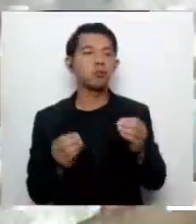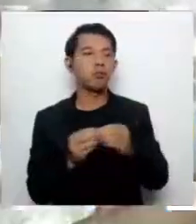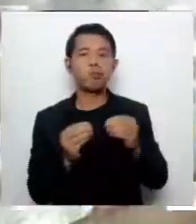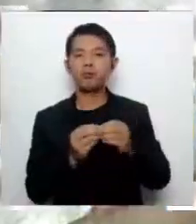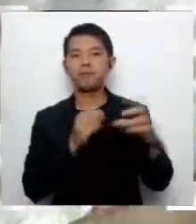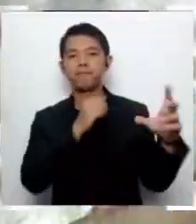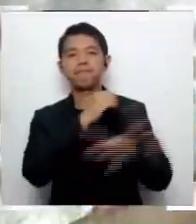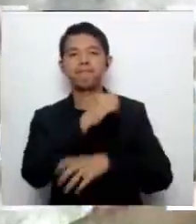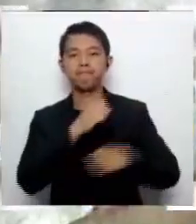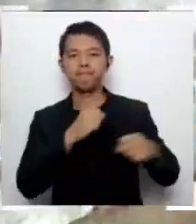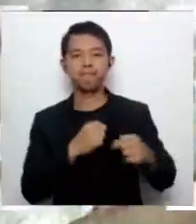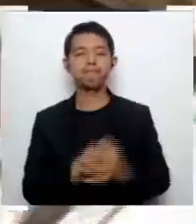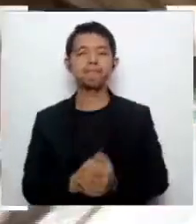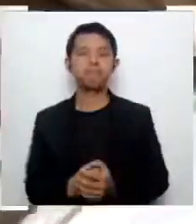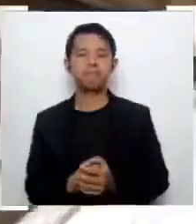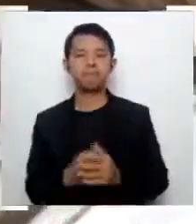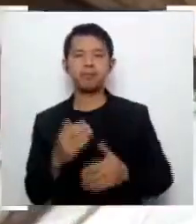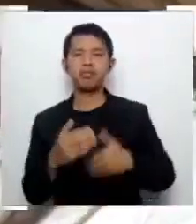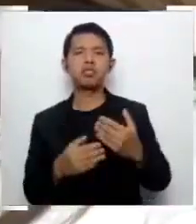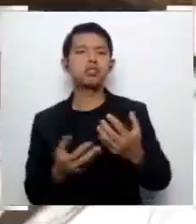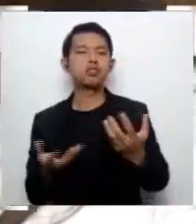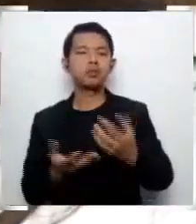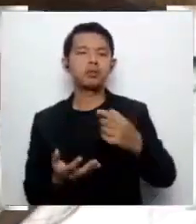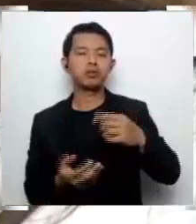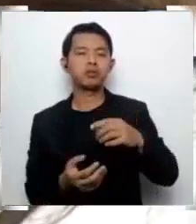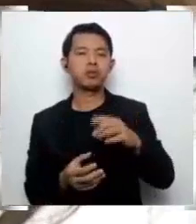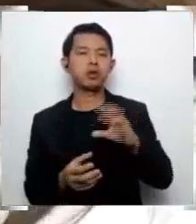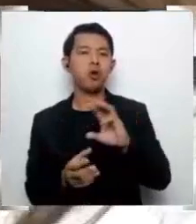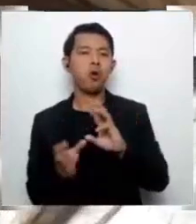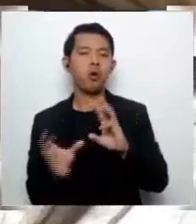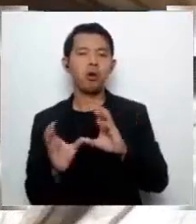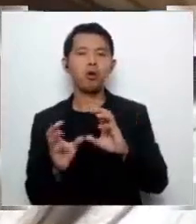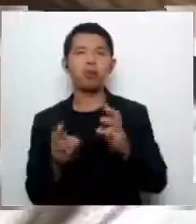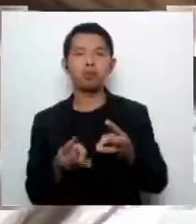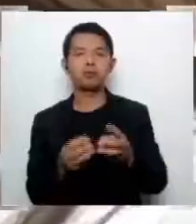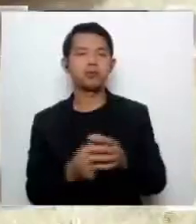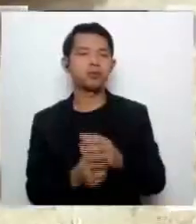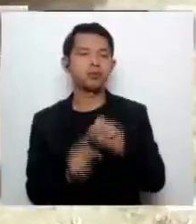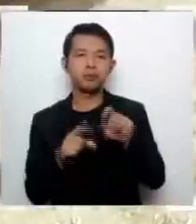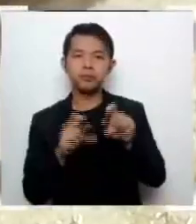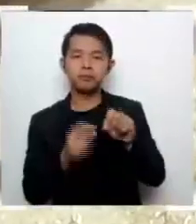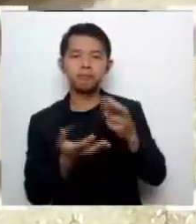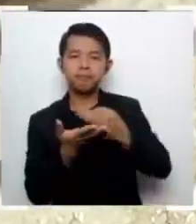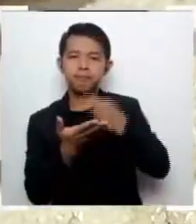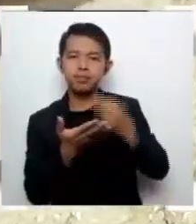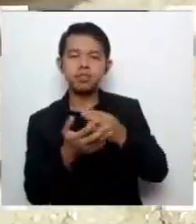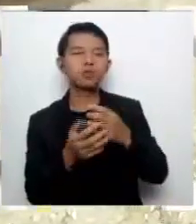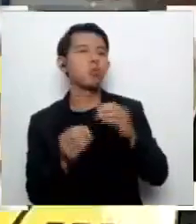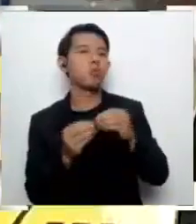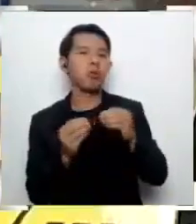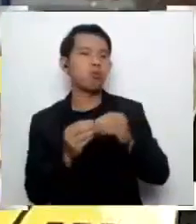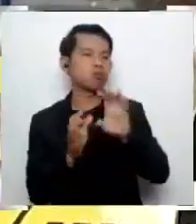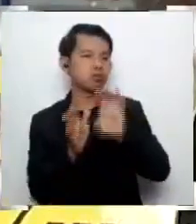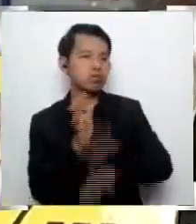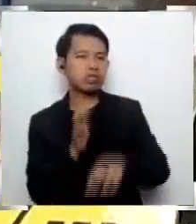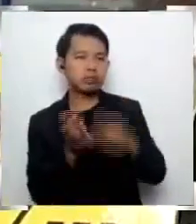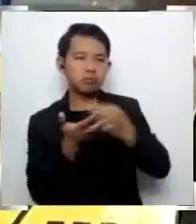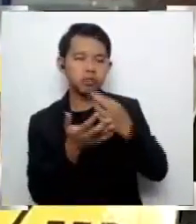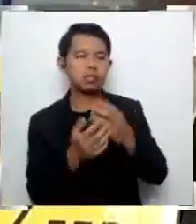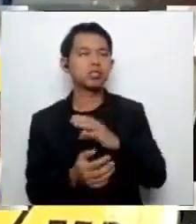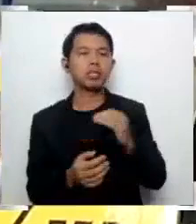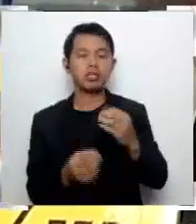City, sinabi ng ilang retailer na naibebenta na nila ang bigas sa mas mababang presyo nang hindi nalulugi. Yung